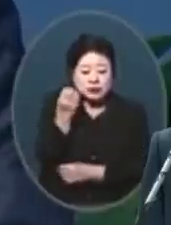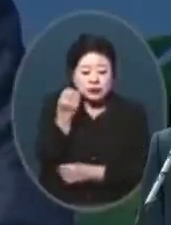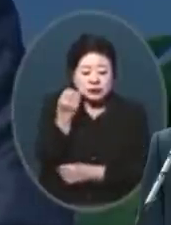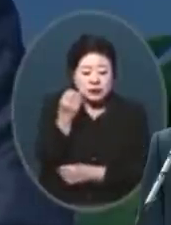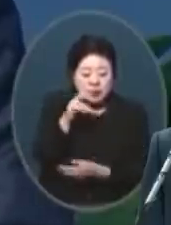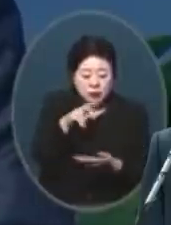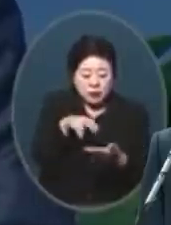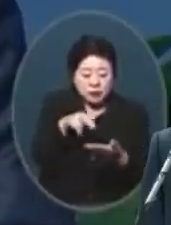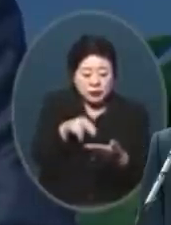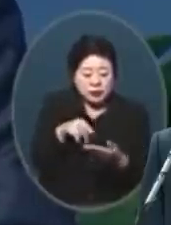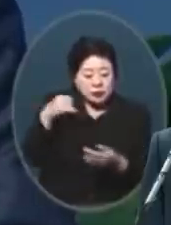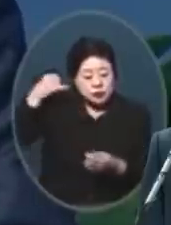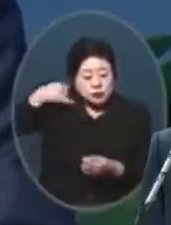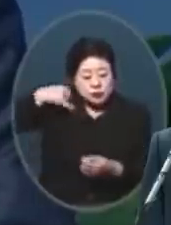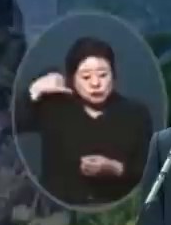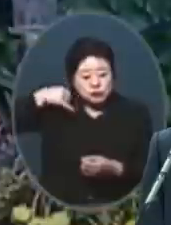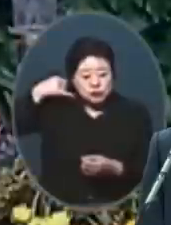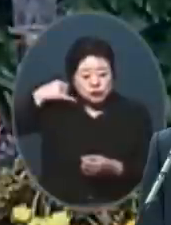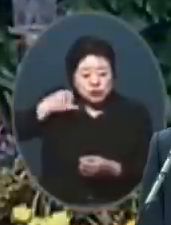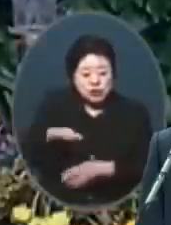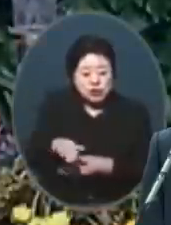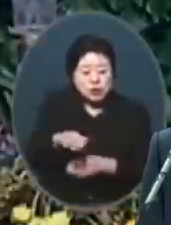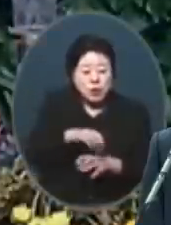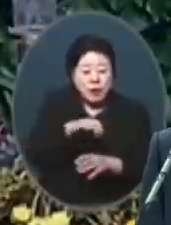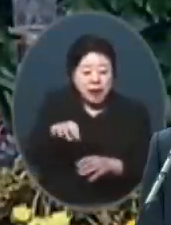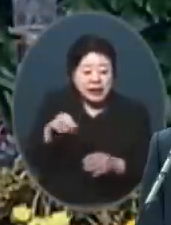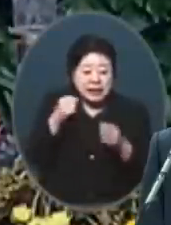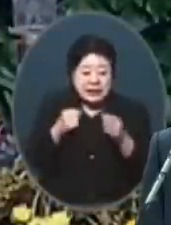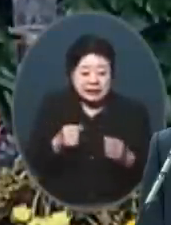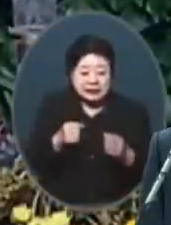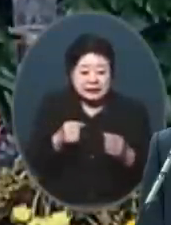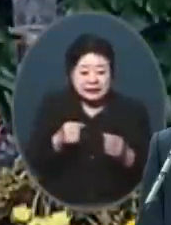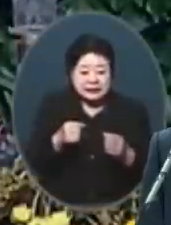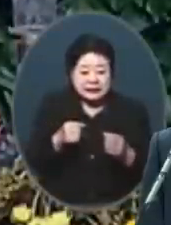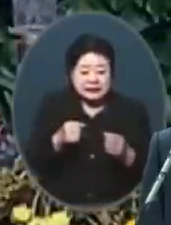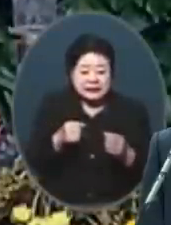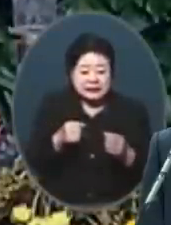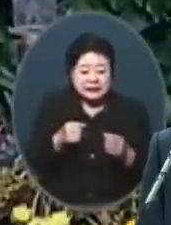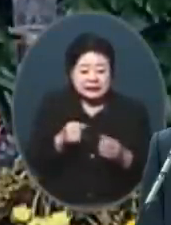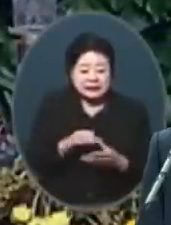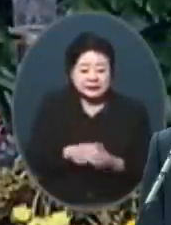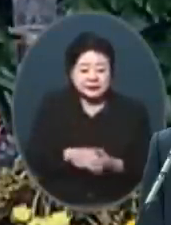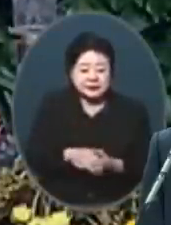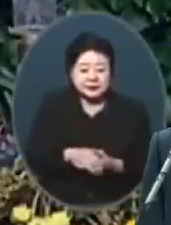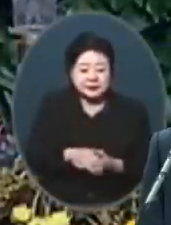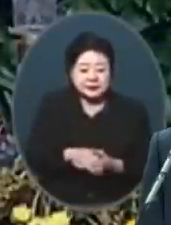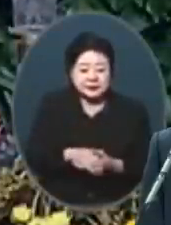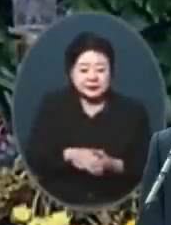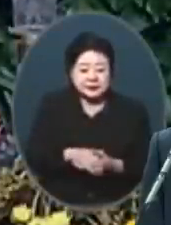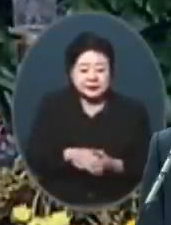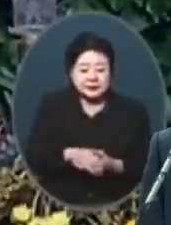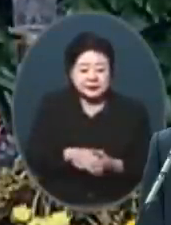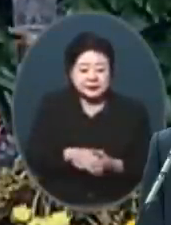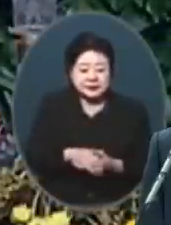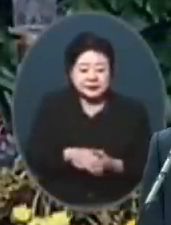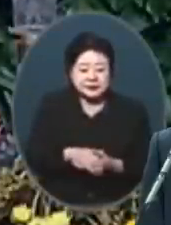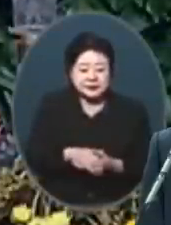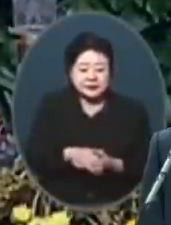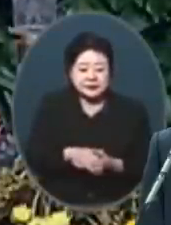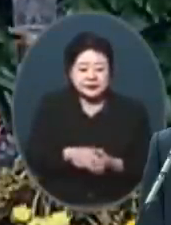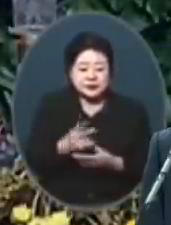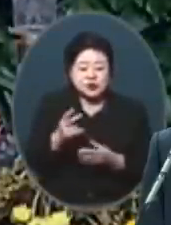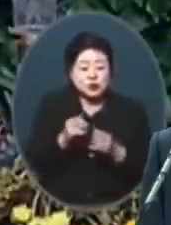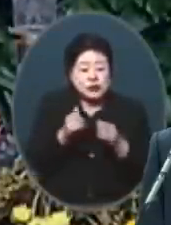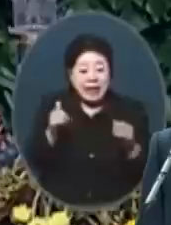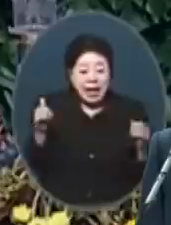신문인 것인데 중국 시골 마을에 사는 자이샤와 지원치라는 두